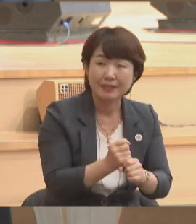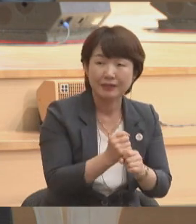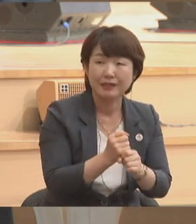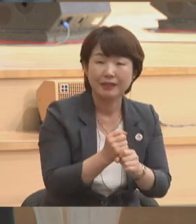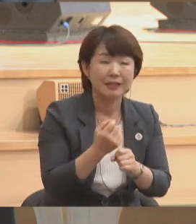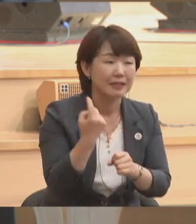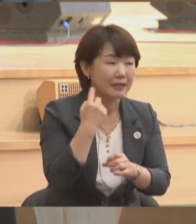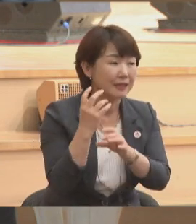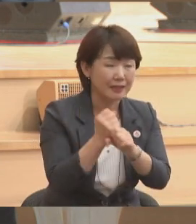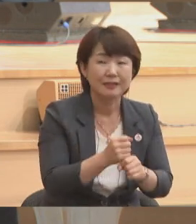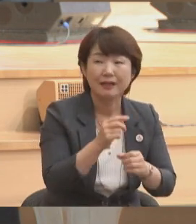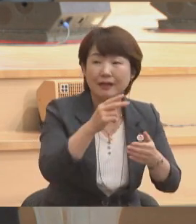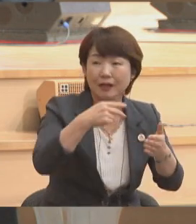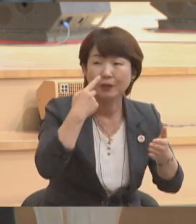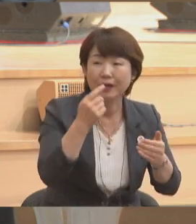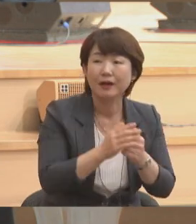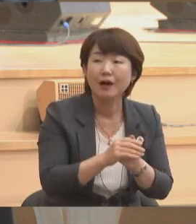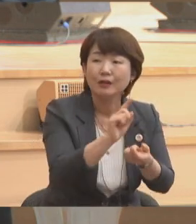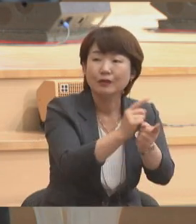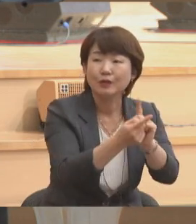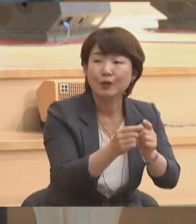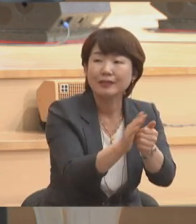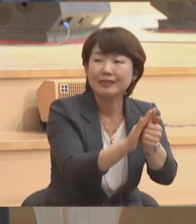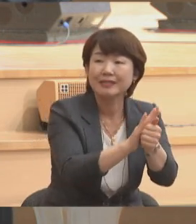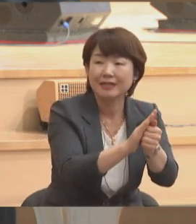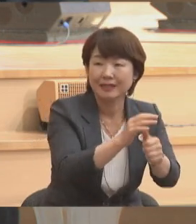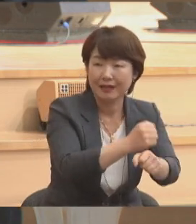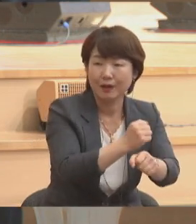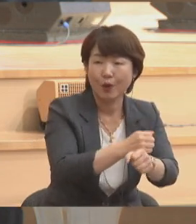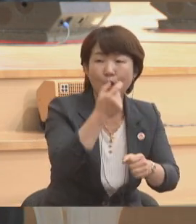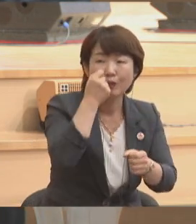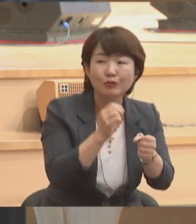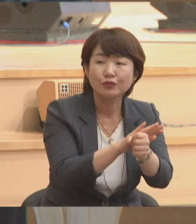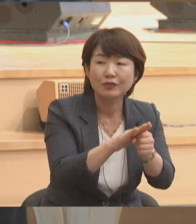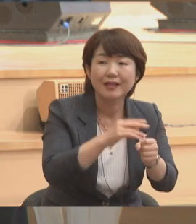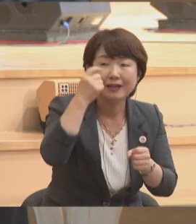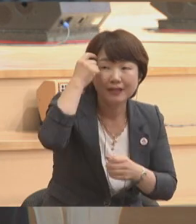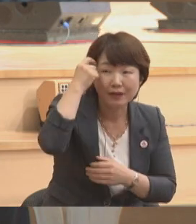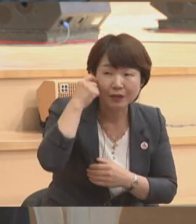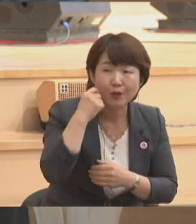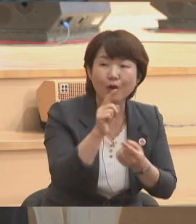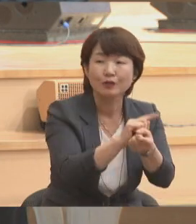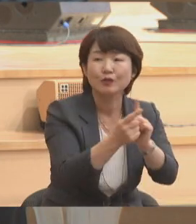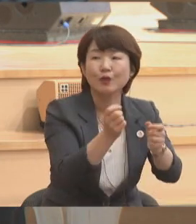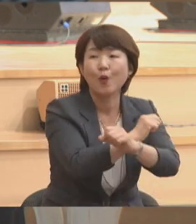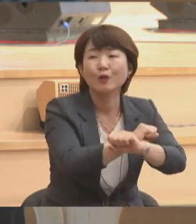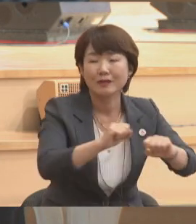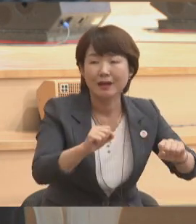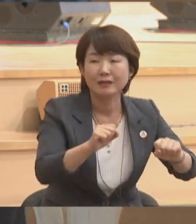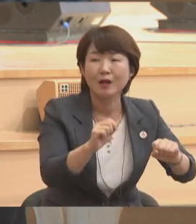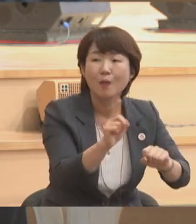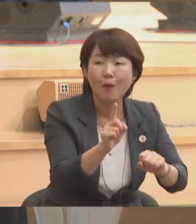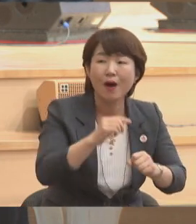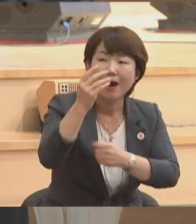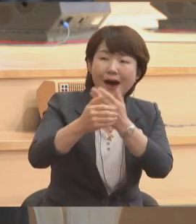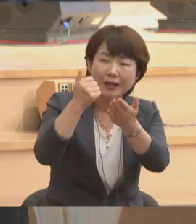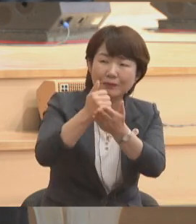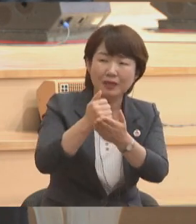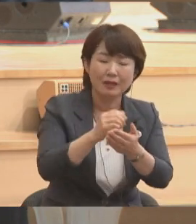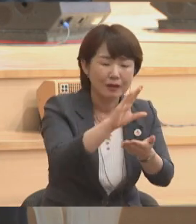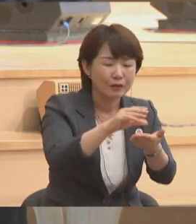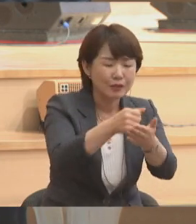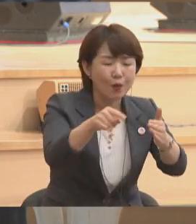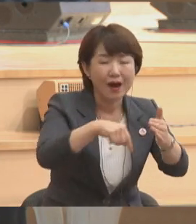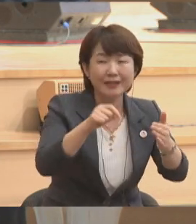자, 읽습니다. 시작. 서로 친절하게 하며 불쌍히 여기며 서로 용서하기를 하나님이 그리스도 안에서